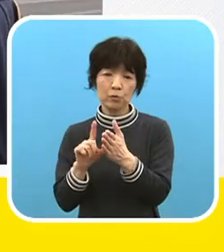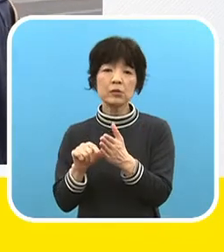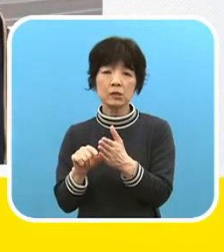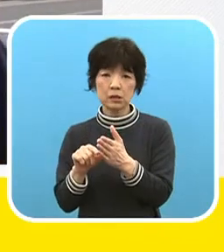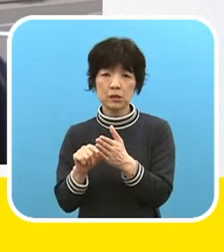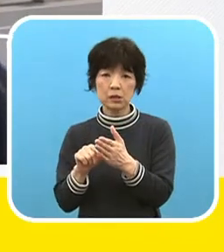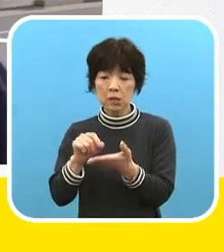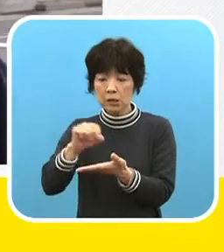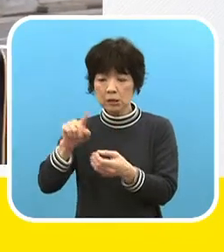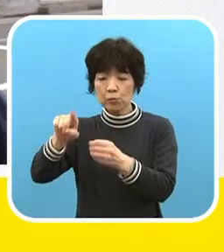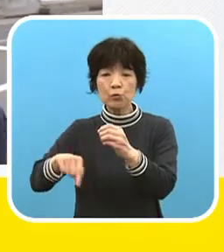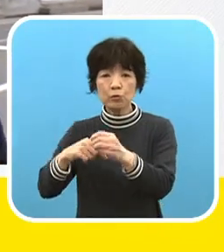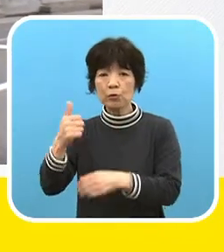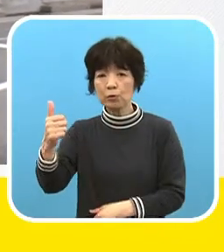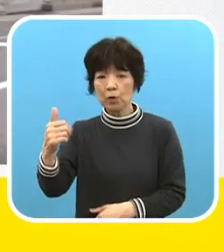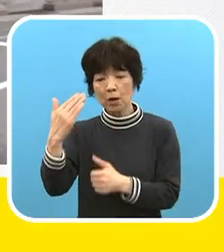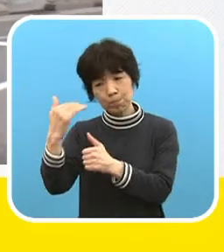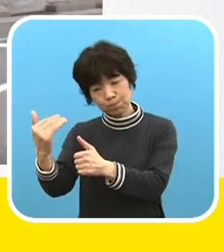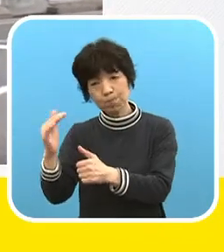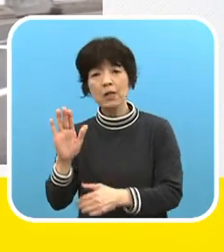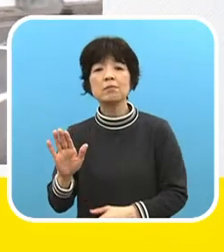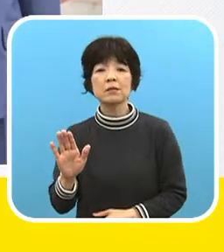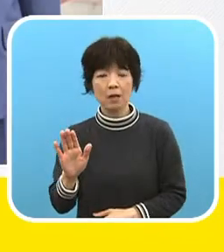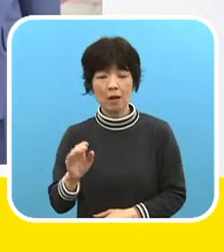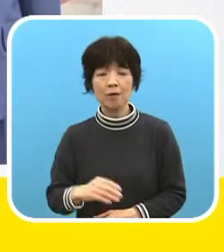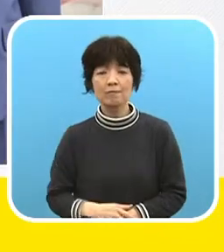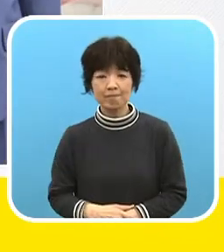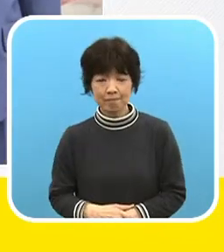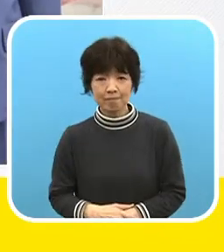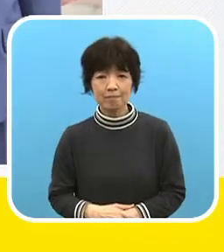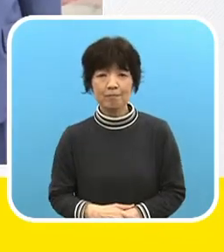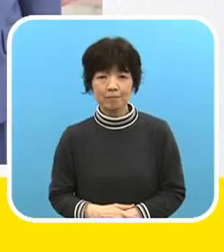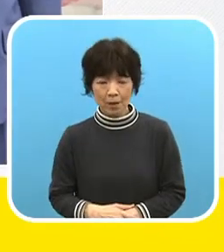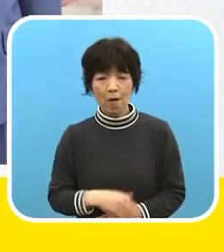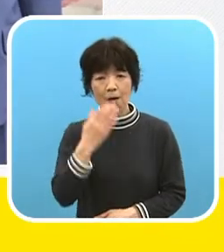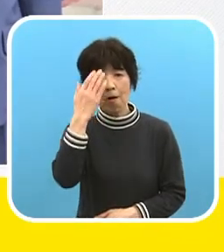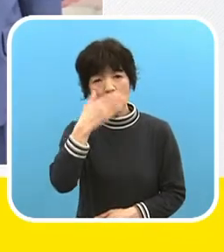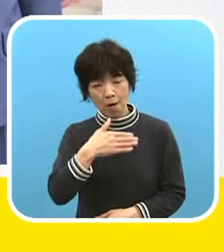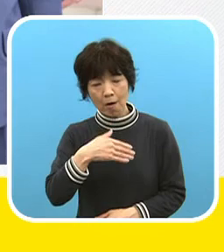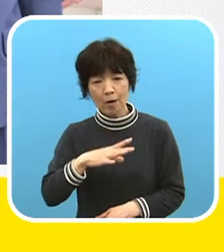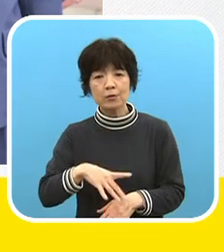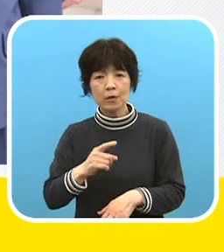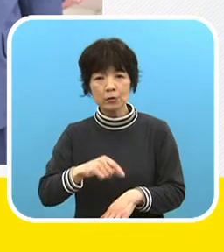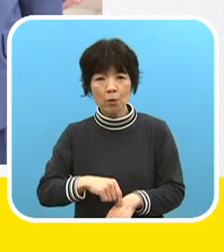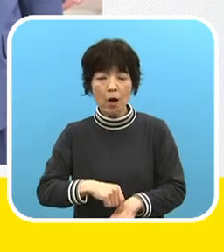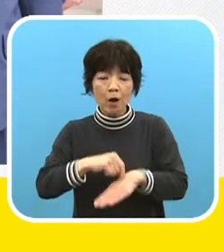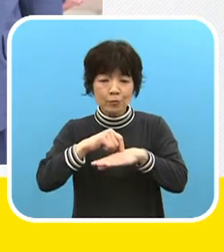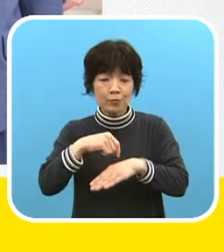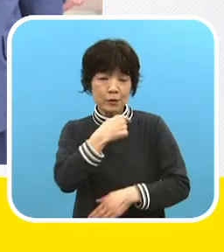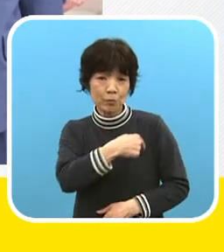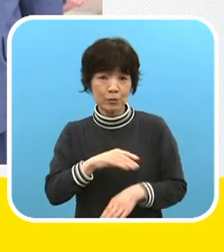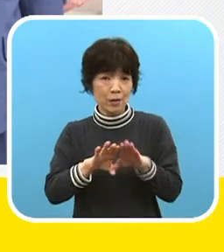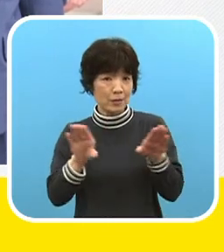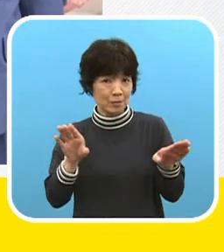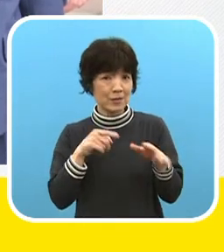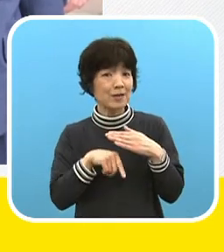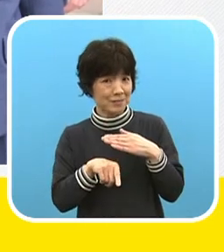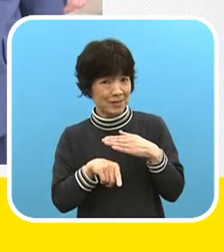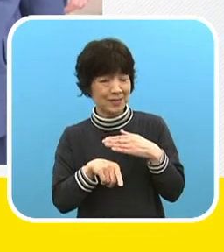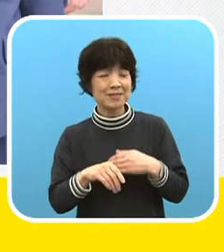時、事務局に声かけられて。 あら、最初は軽い気持ちで始めたんだ